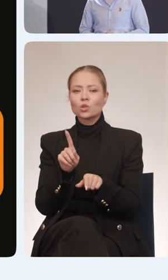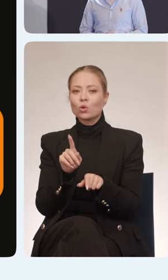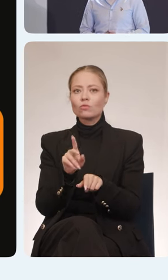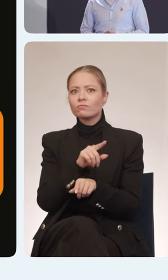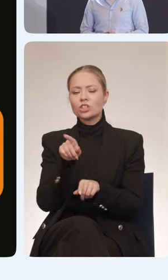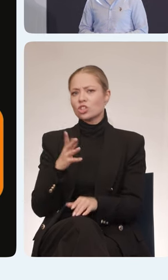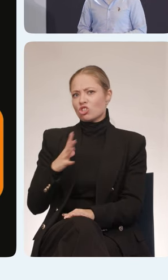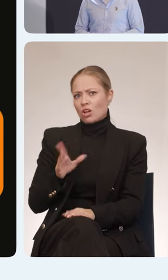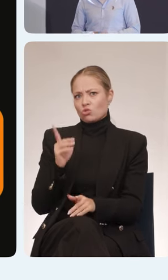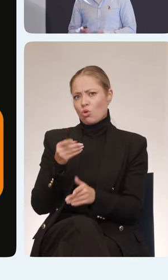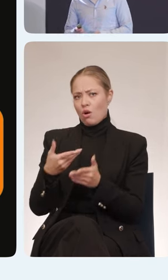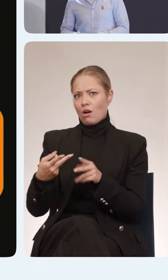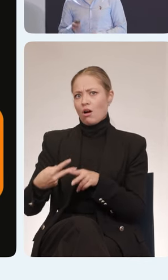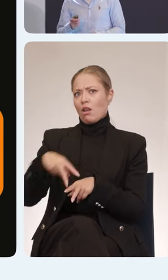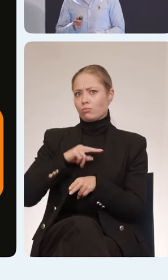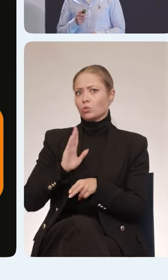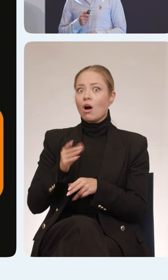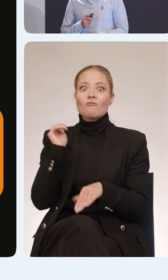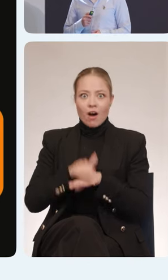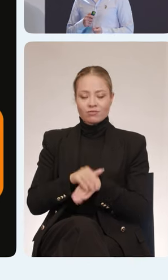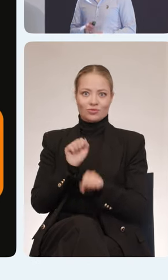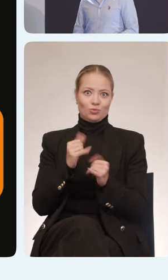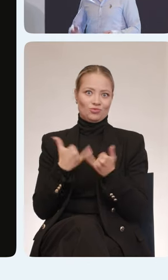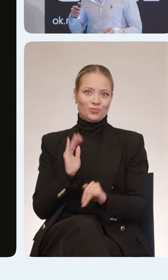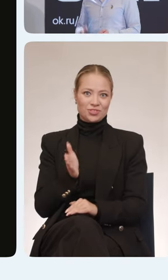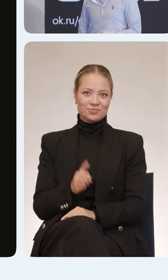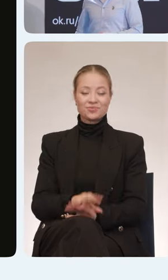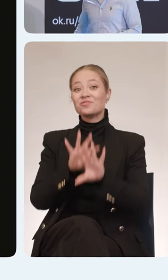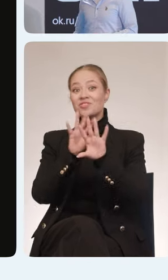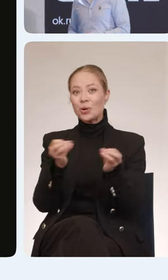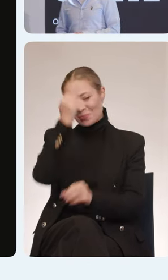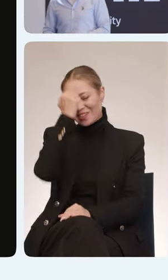какого-то эффекта, она может вас очень сильно удивить. Все, спасибо.